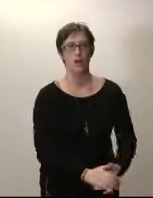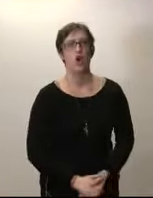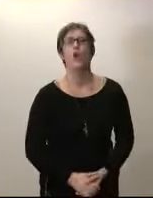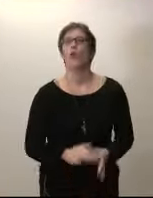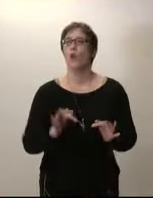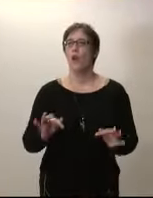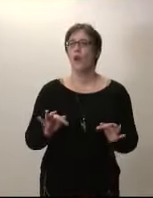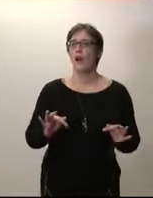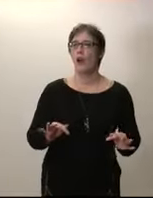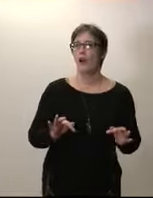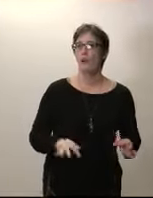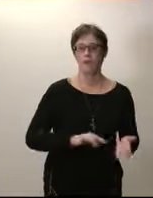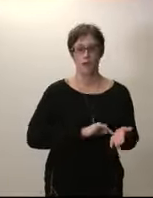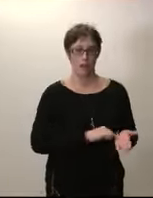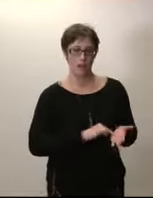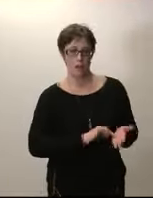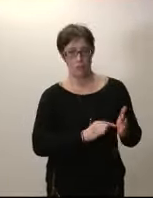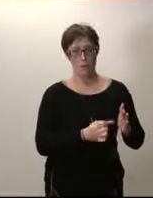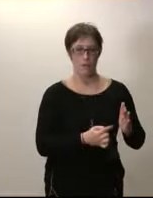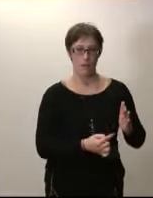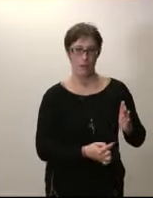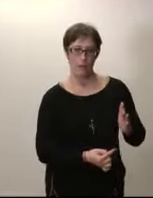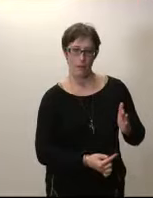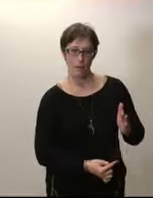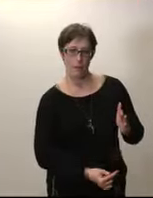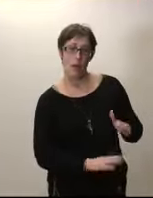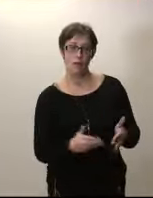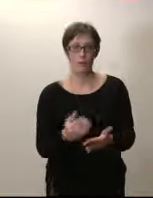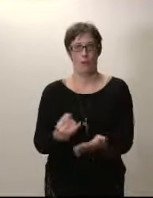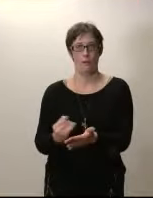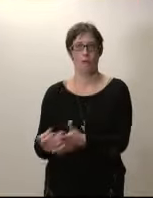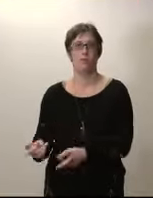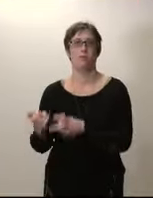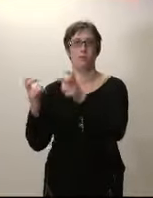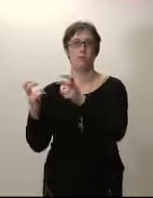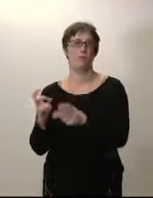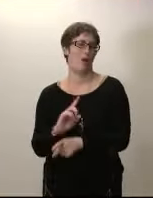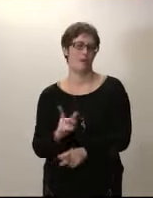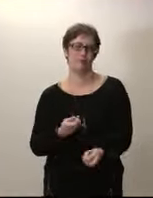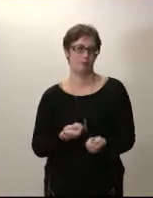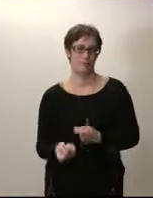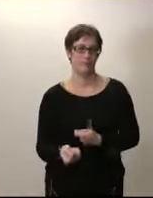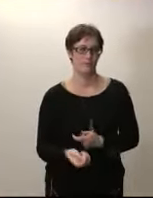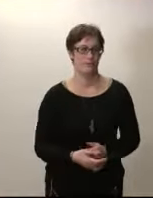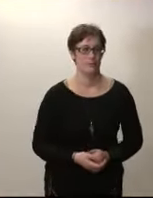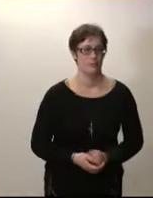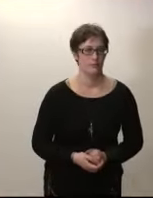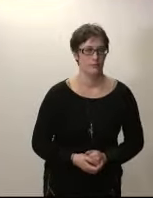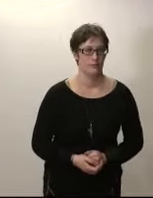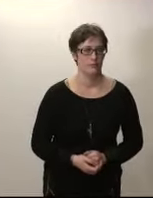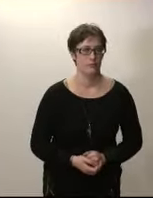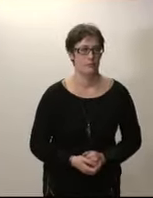augmenter les impôts dans des proportions aussi considérables, c'est une explication qui ne tient pas. Et puis il y a un deuxième élément, et vous l'avez vous-même